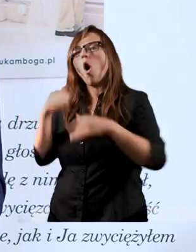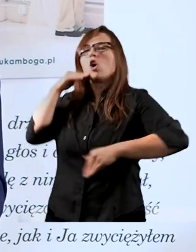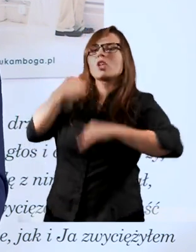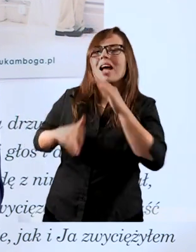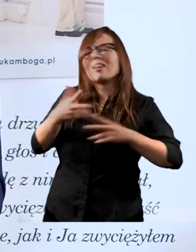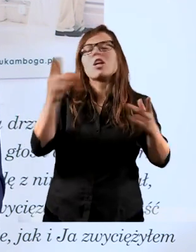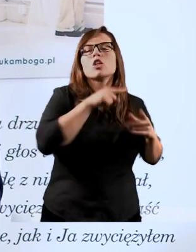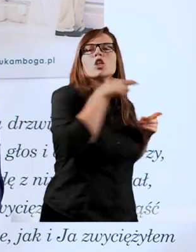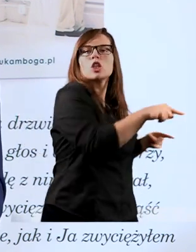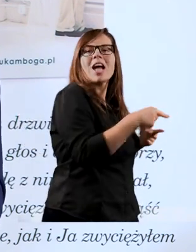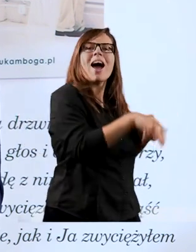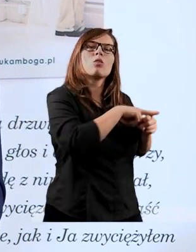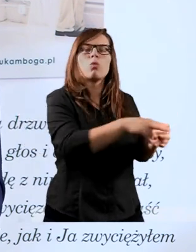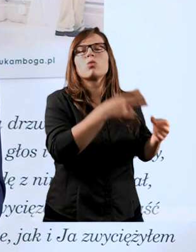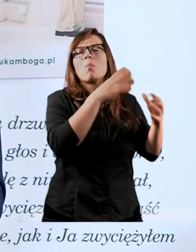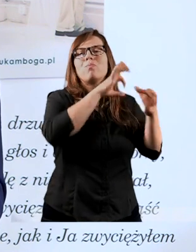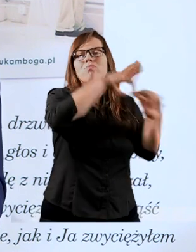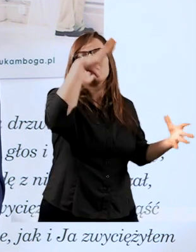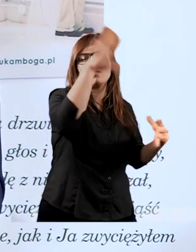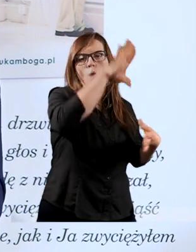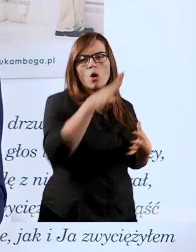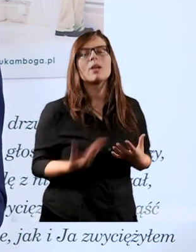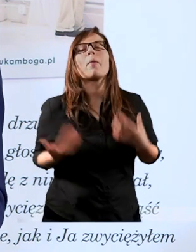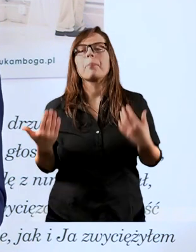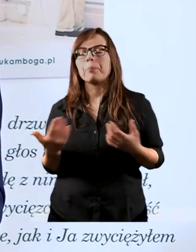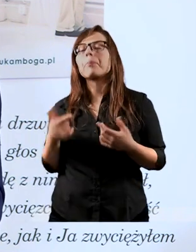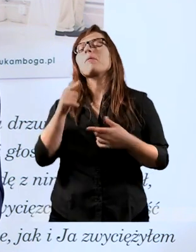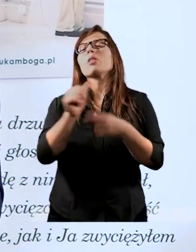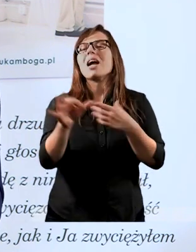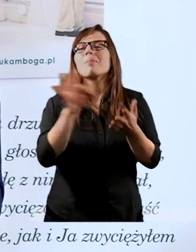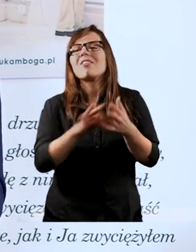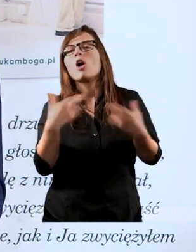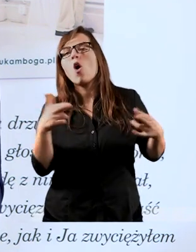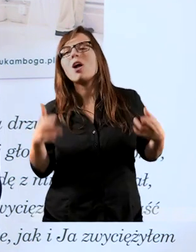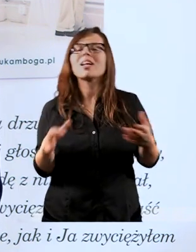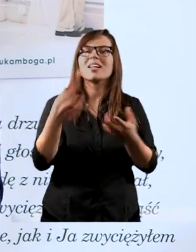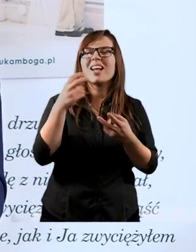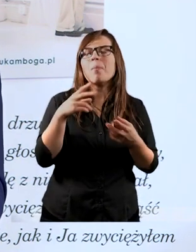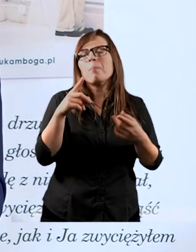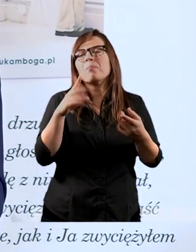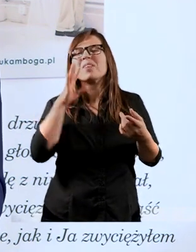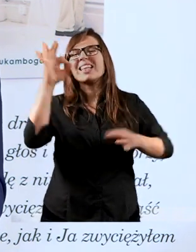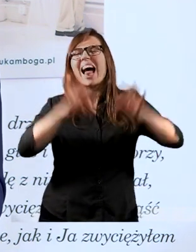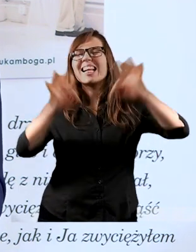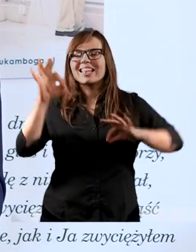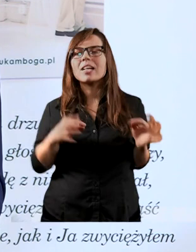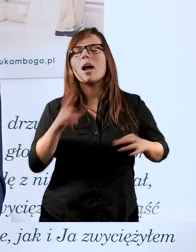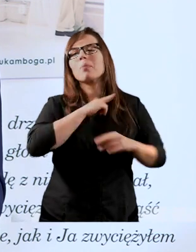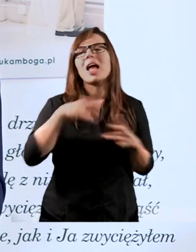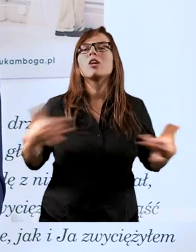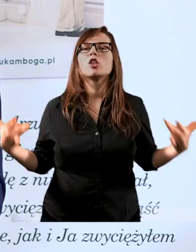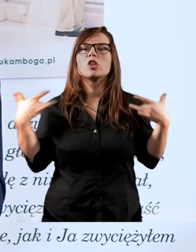szczęśliwiej niż ci, którzy się ich nie trzymają. Więc jest to pewnego rodzaju również statystyka, bo nasze